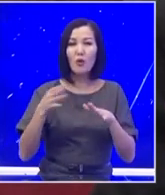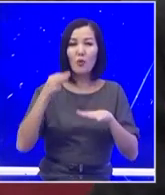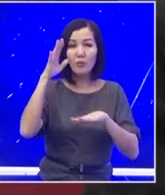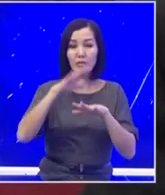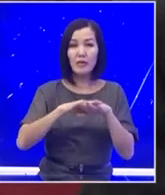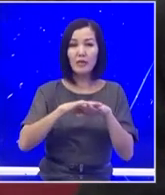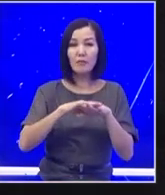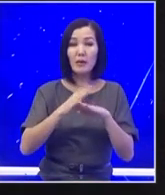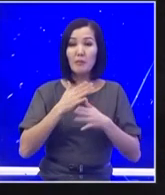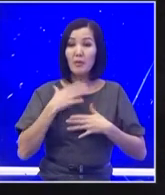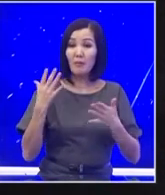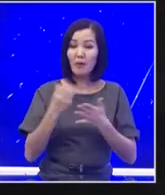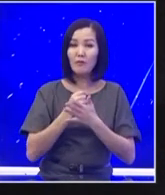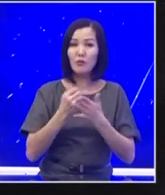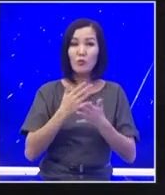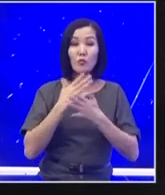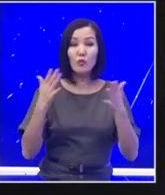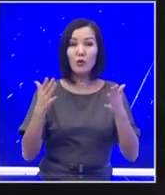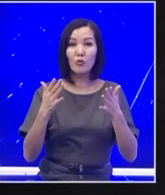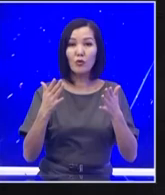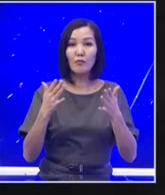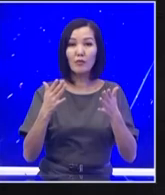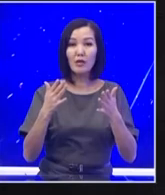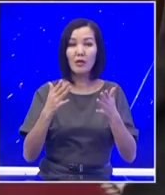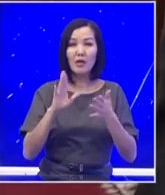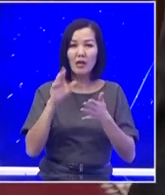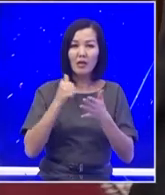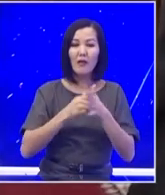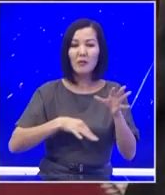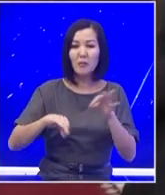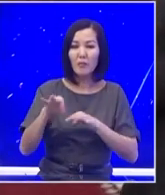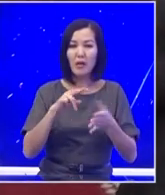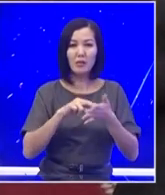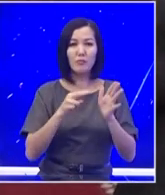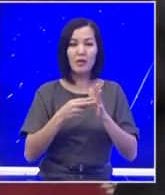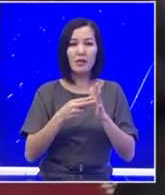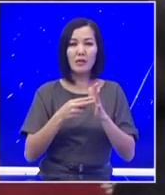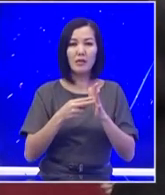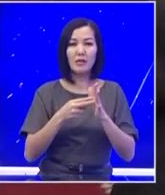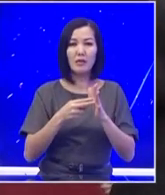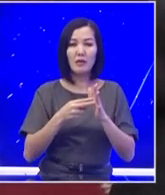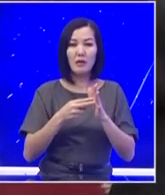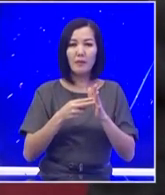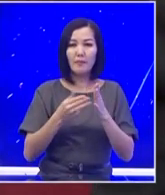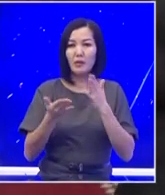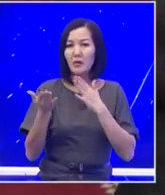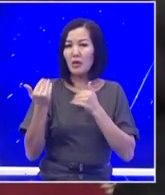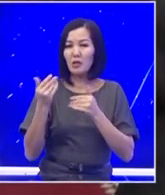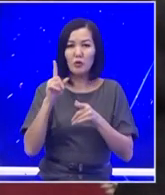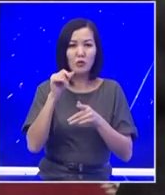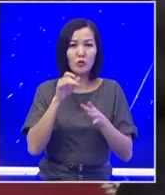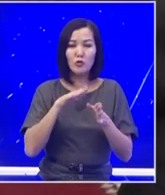маған повезло деп, мұндай үлкен көлемде генплан дегендер, проектный планировка дегендер ешқашанда